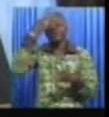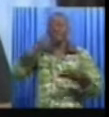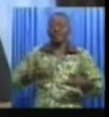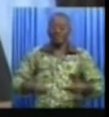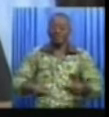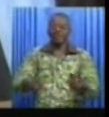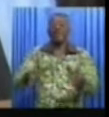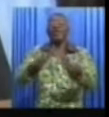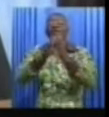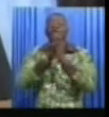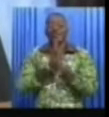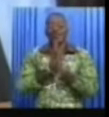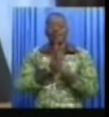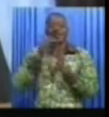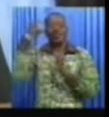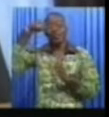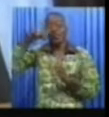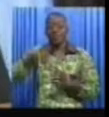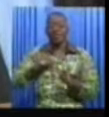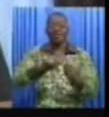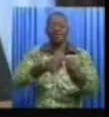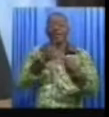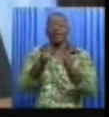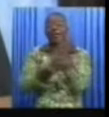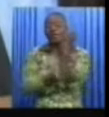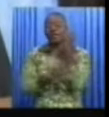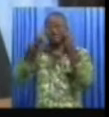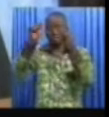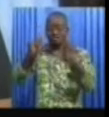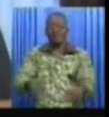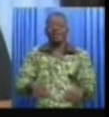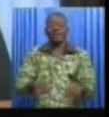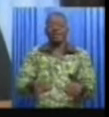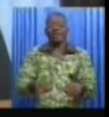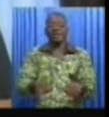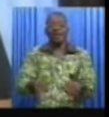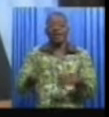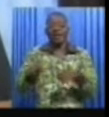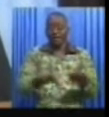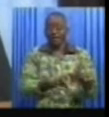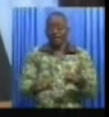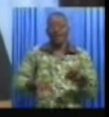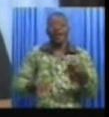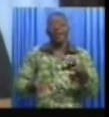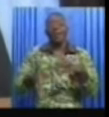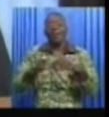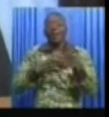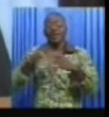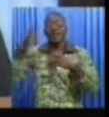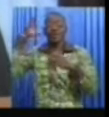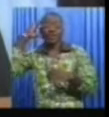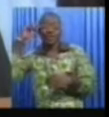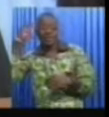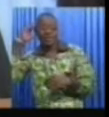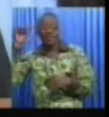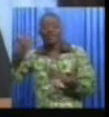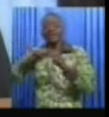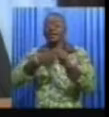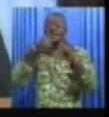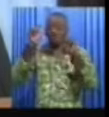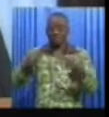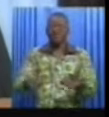des recommandations pour que chaque pays puisse faire partager son expérience et que chaque pays